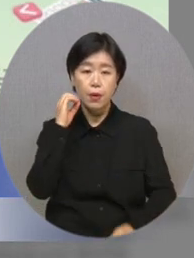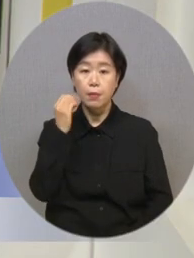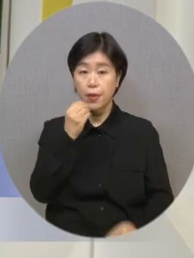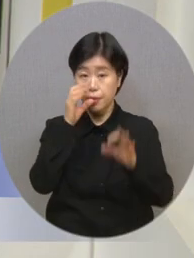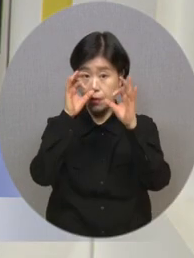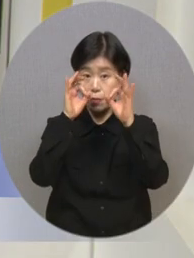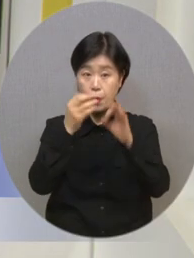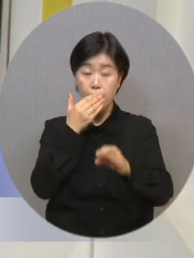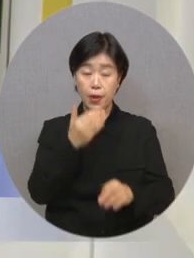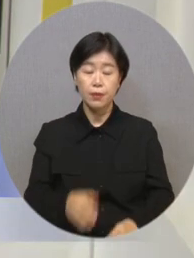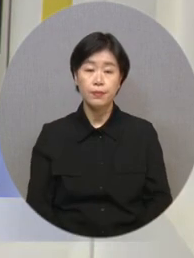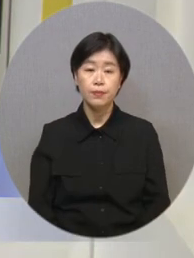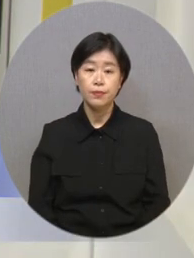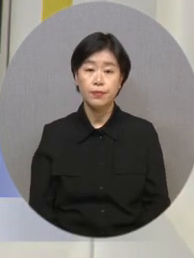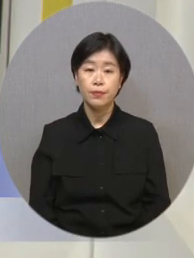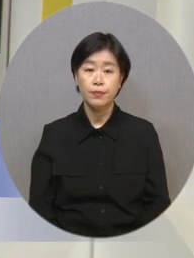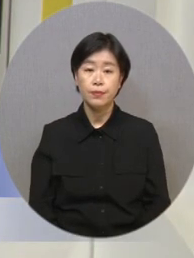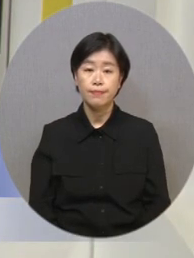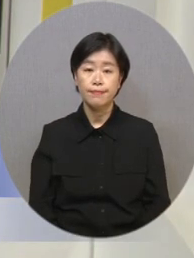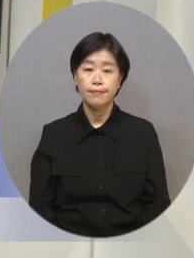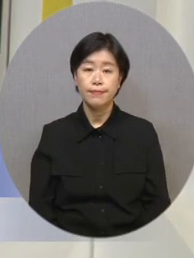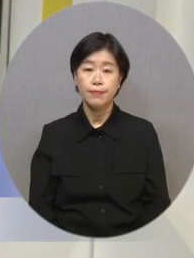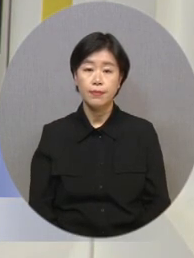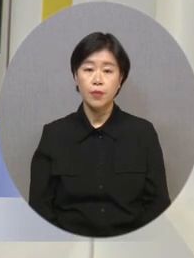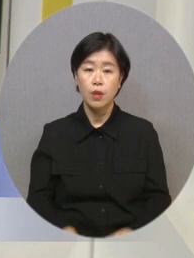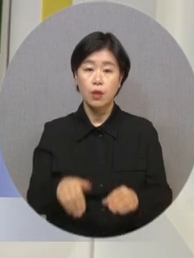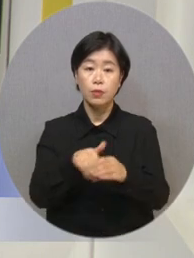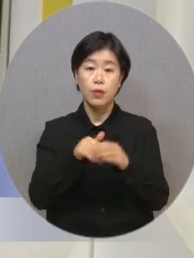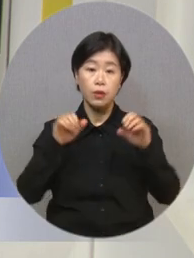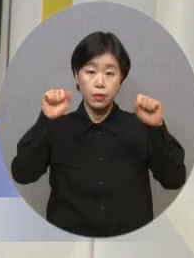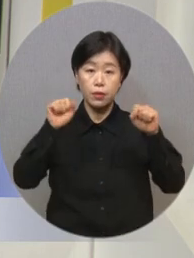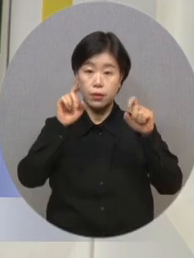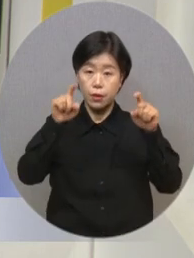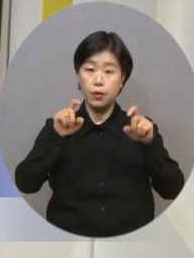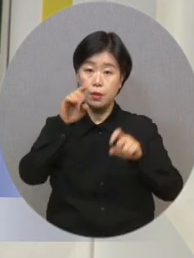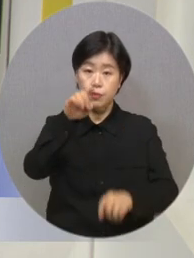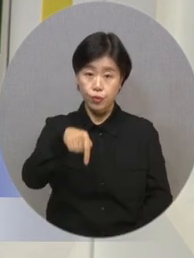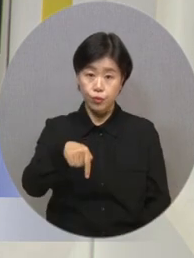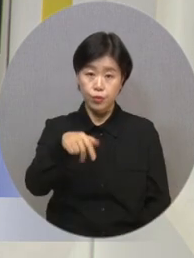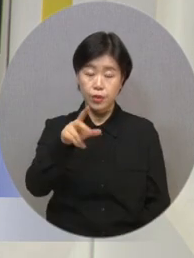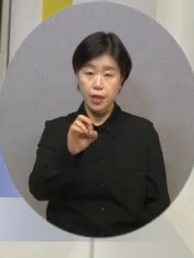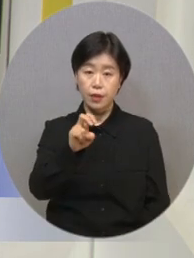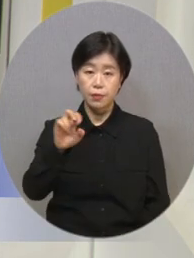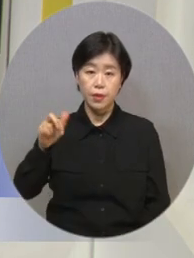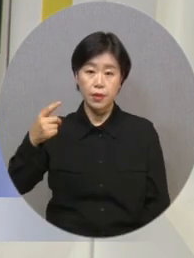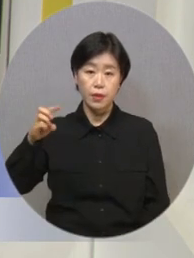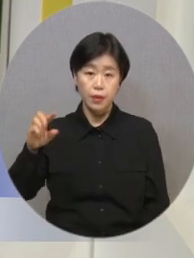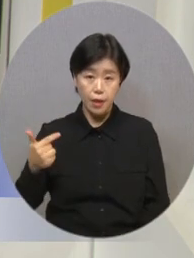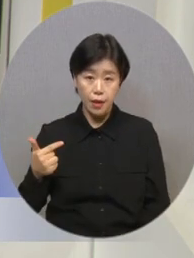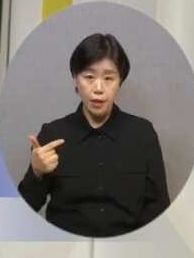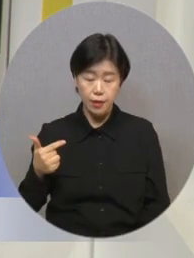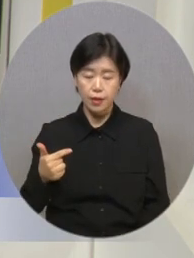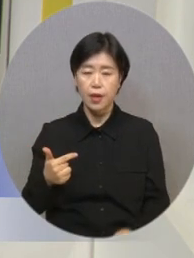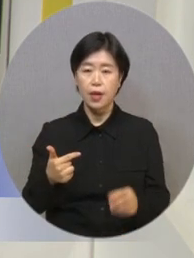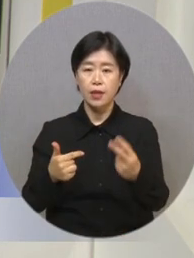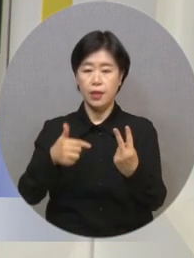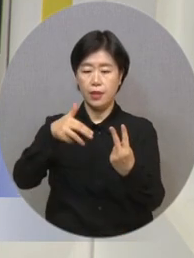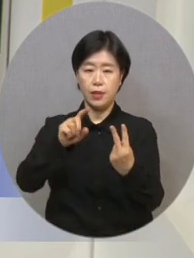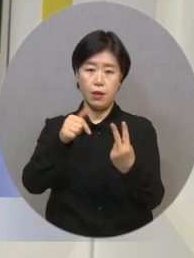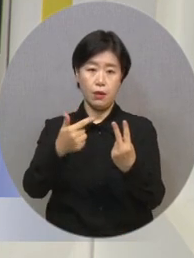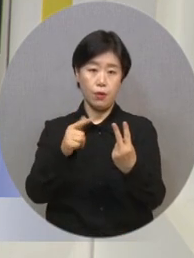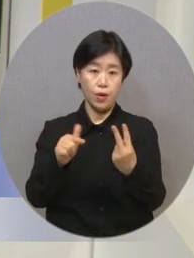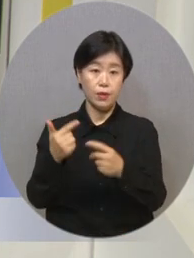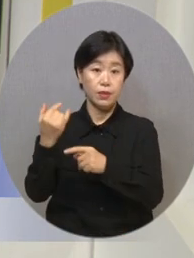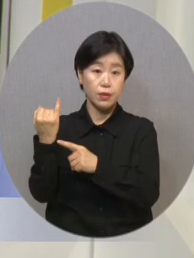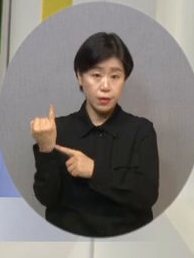가능합니다 장애인 신문 이면에서는 문화체육 관광부 장미란 제 2차관이 새해를 맞이해 2천